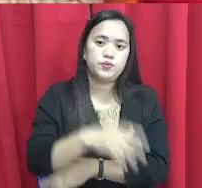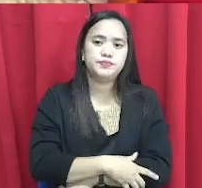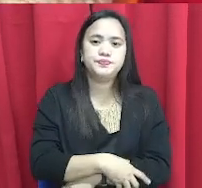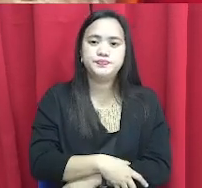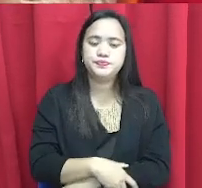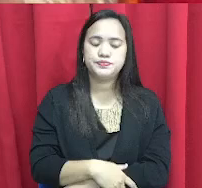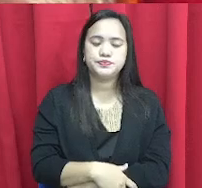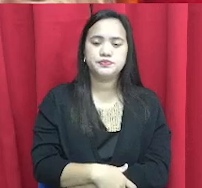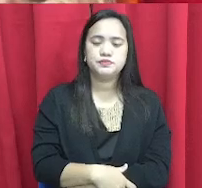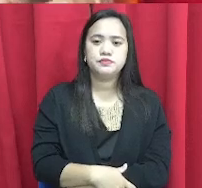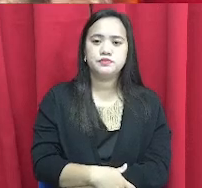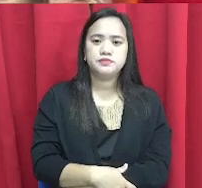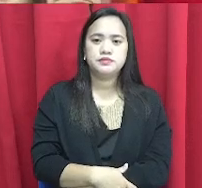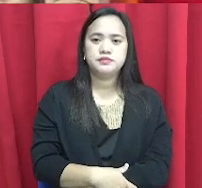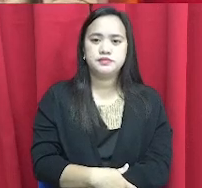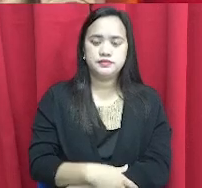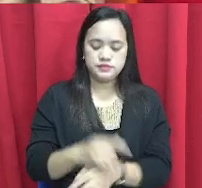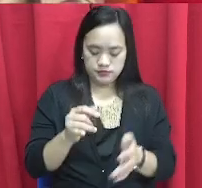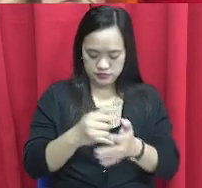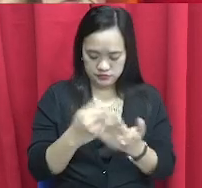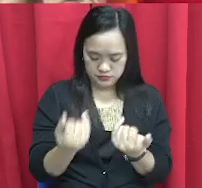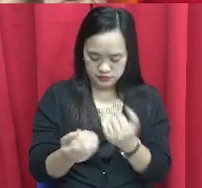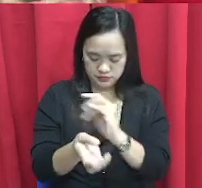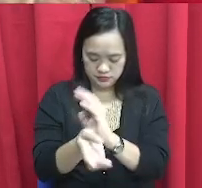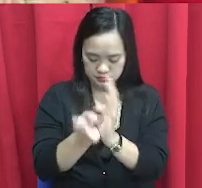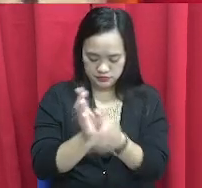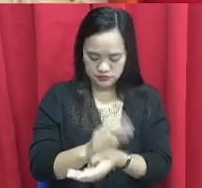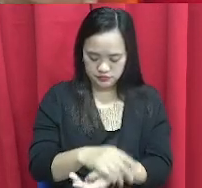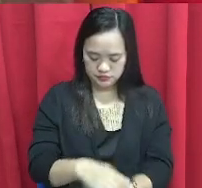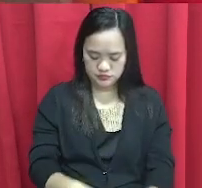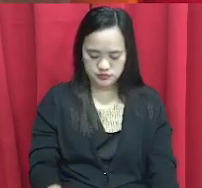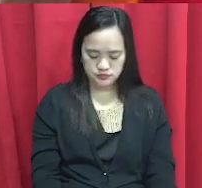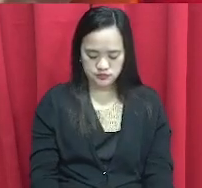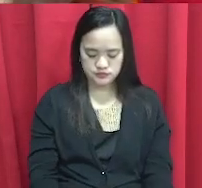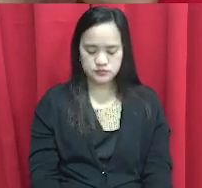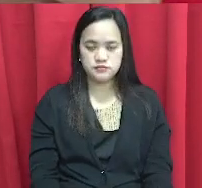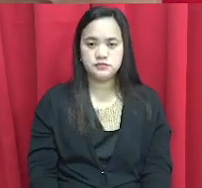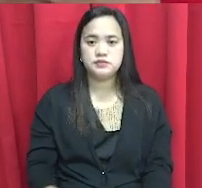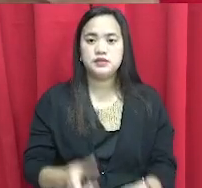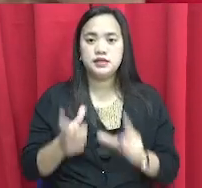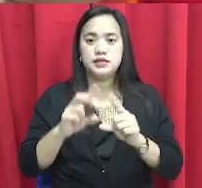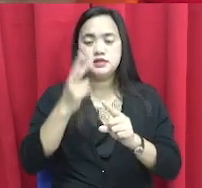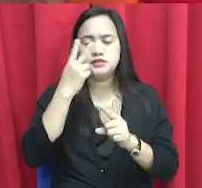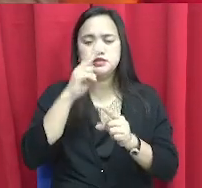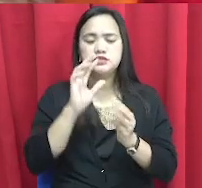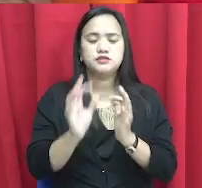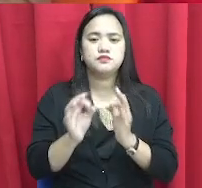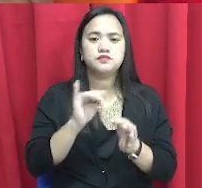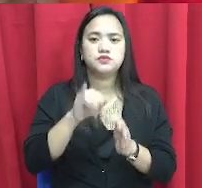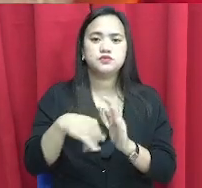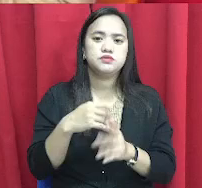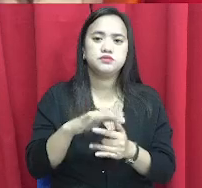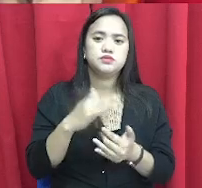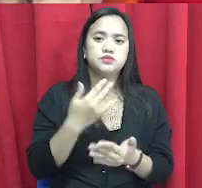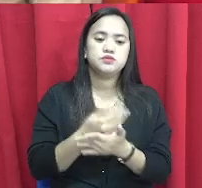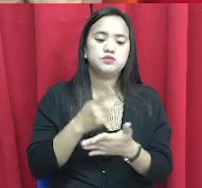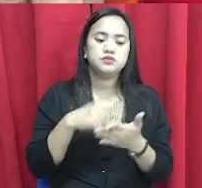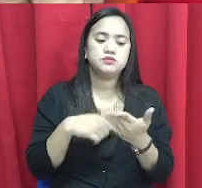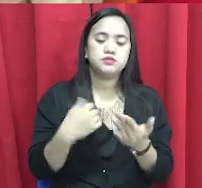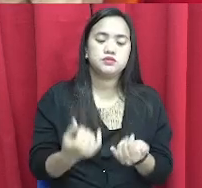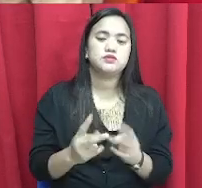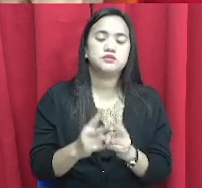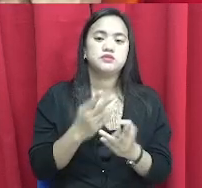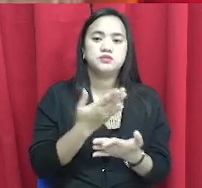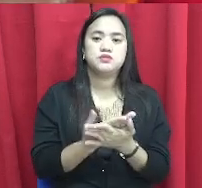lumalago ba yung ating pagkakilala sa Panginoon tingnan natin kung ang paglago natin Ano ang resulta nito sa ating